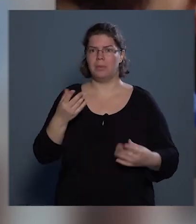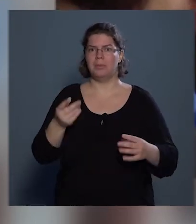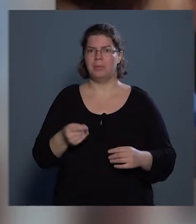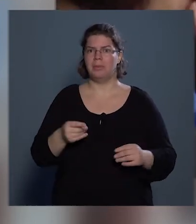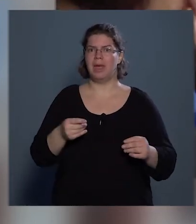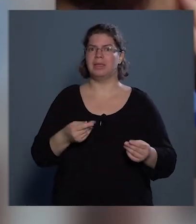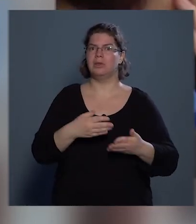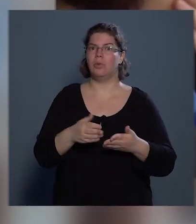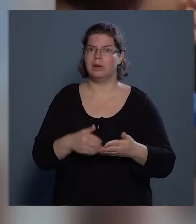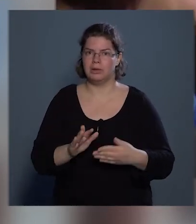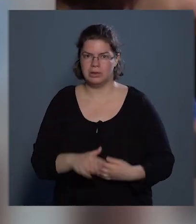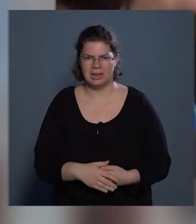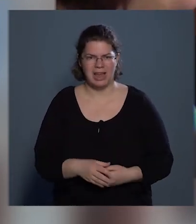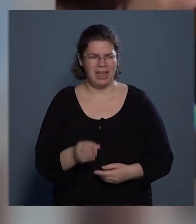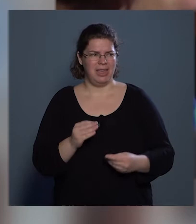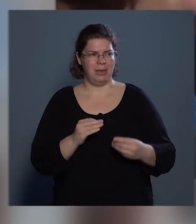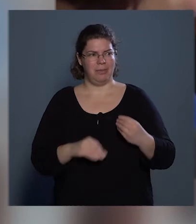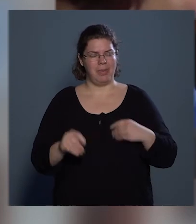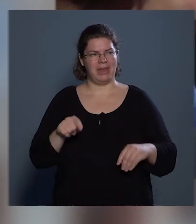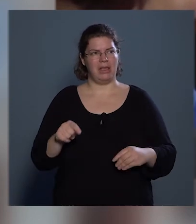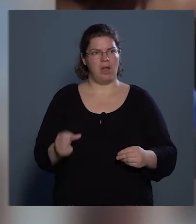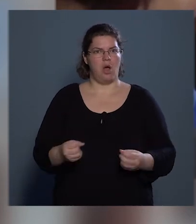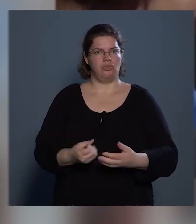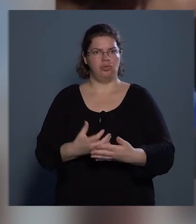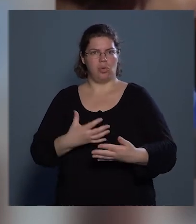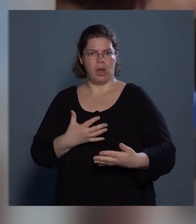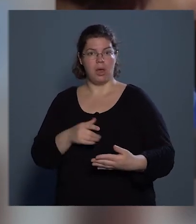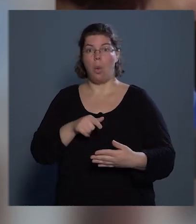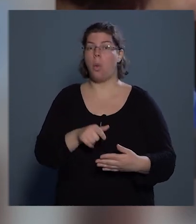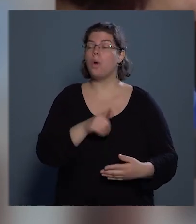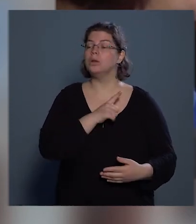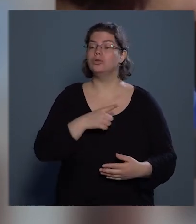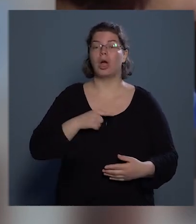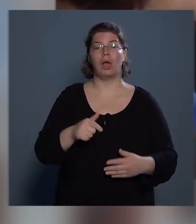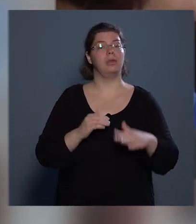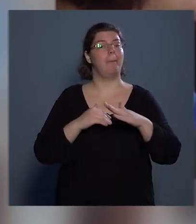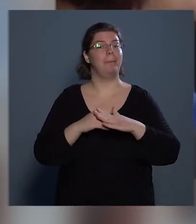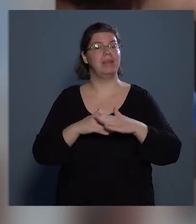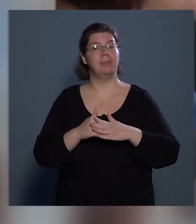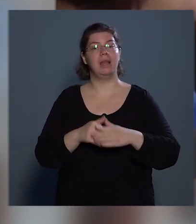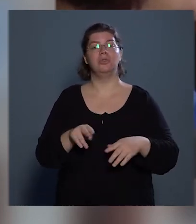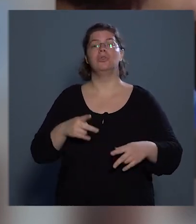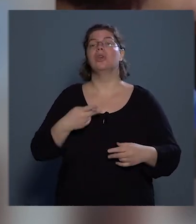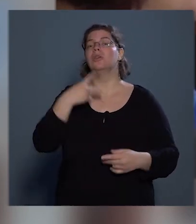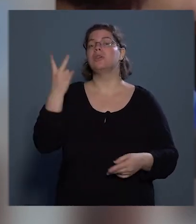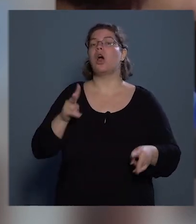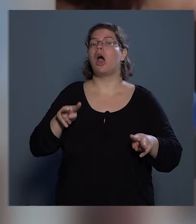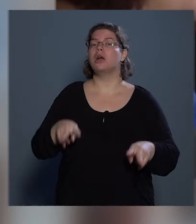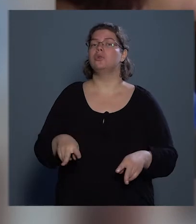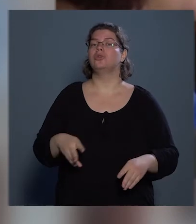fordítottak. Mert ez óhatatlan azt sugalja, hogy ők csak azt a minimális szakhatóságák